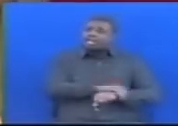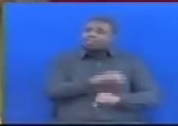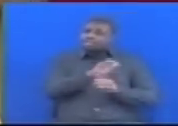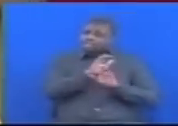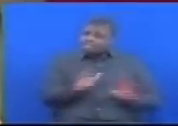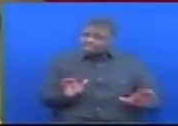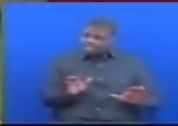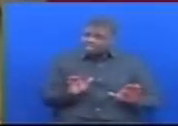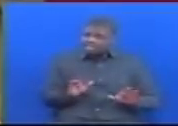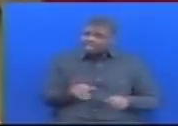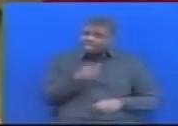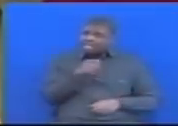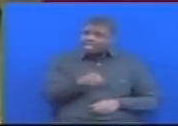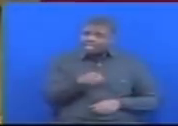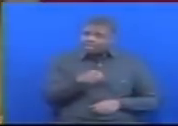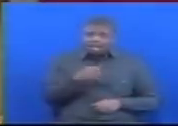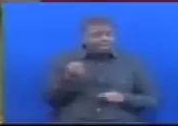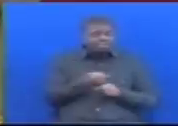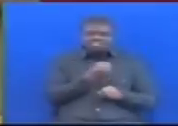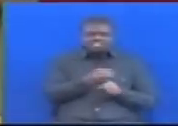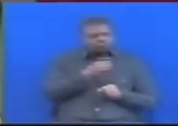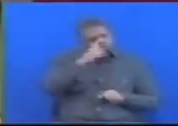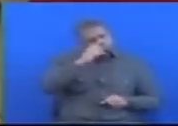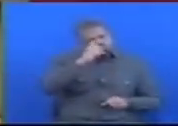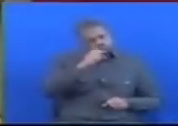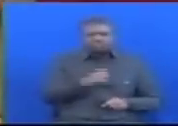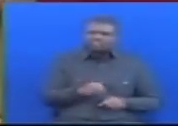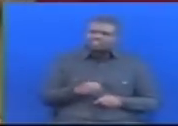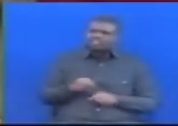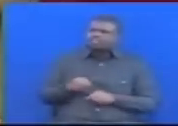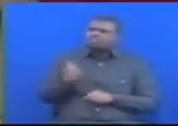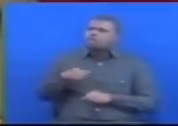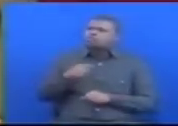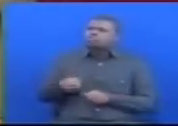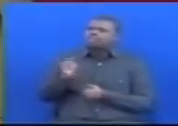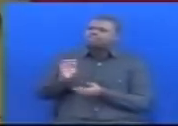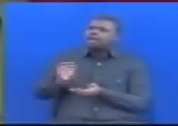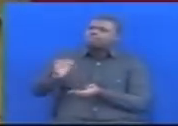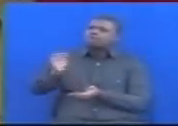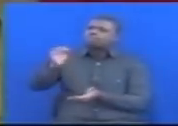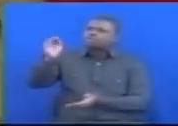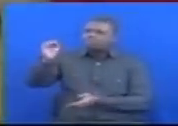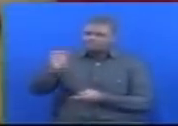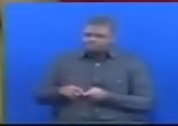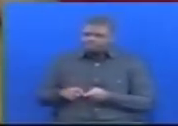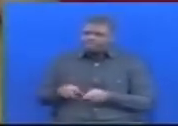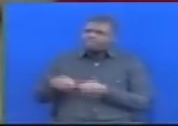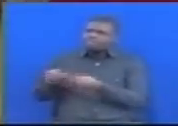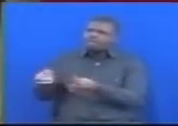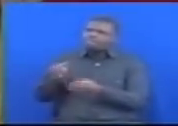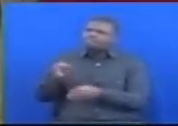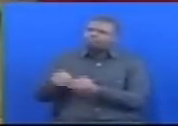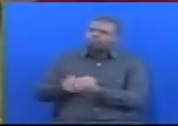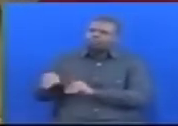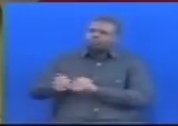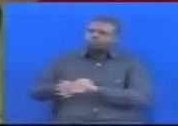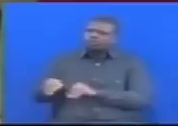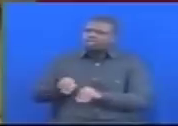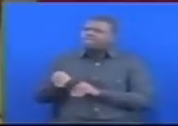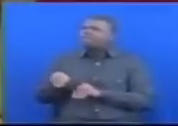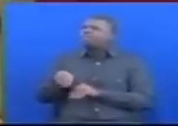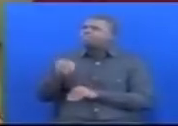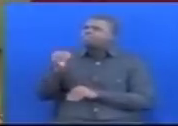hata uchunguzi wa kina haufanyiki, na sometime wanawabambikizia makosa. Na wanapobambikizia makosa wanaambiwa watoe